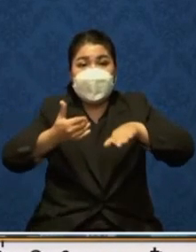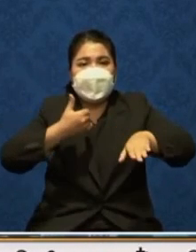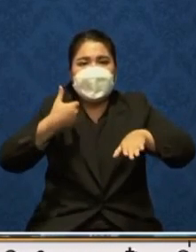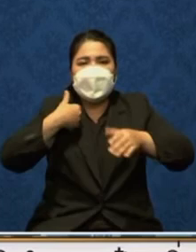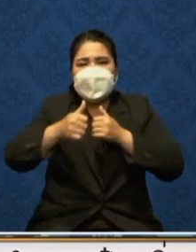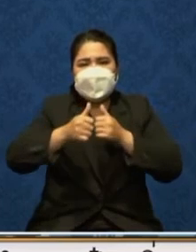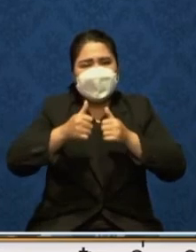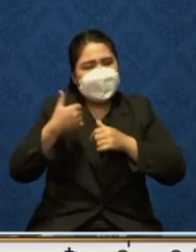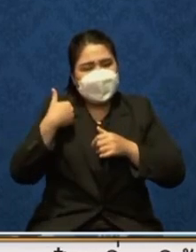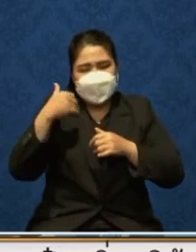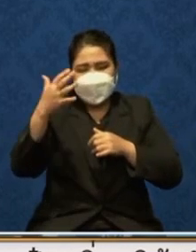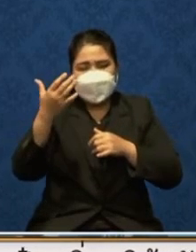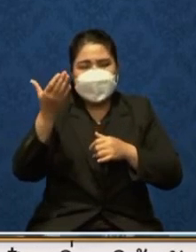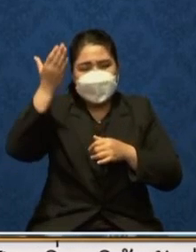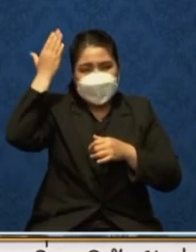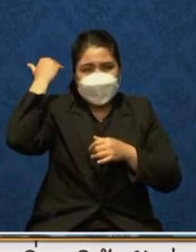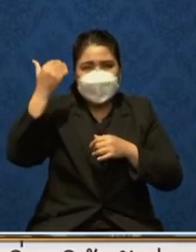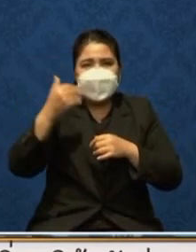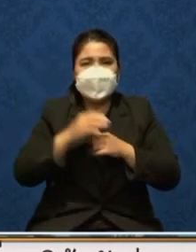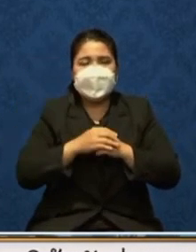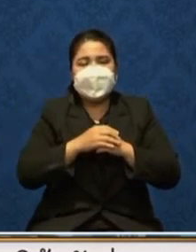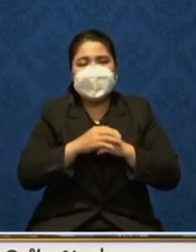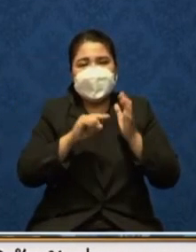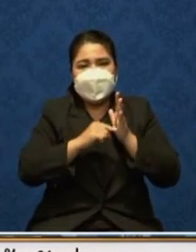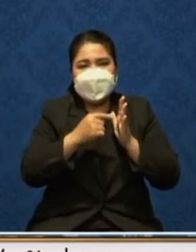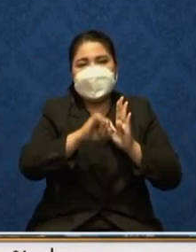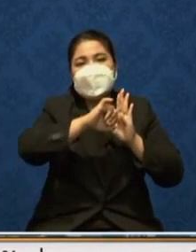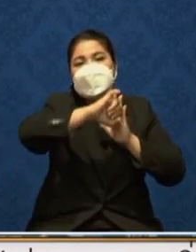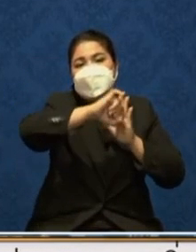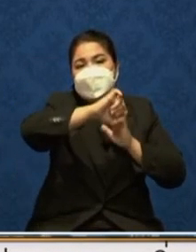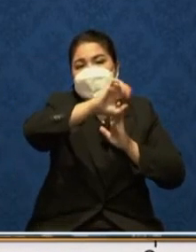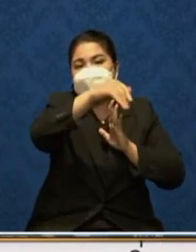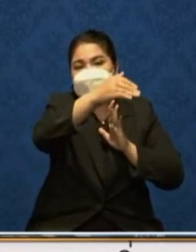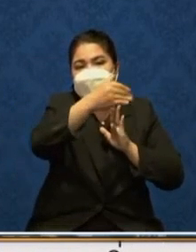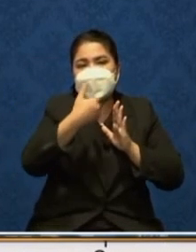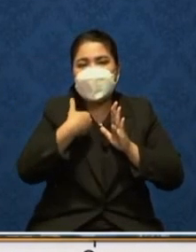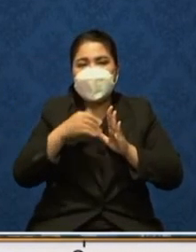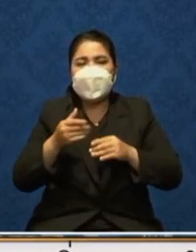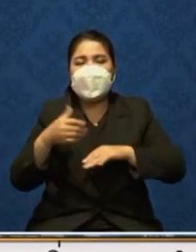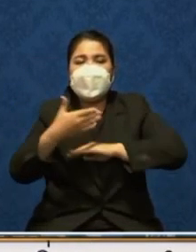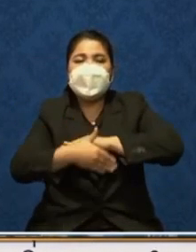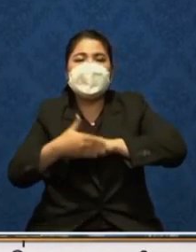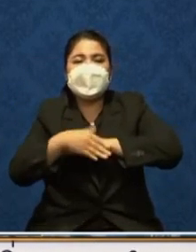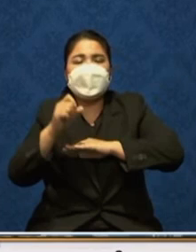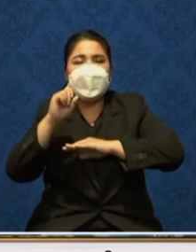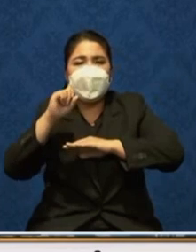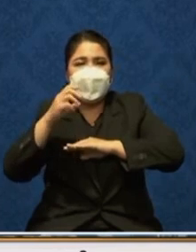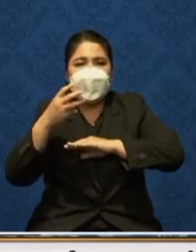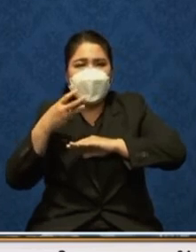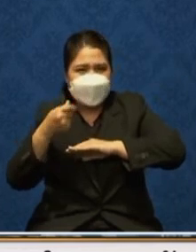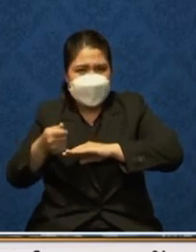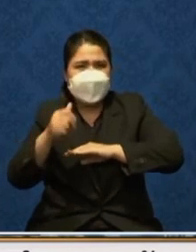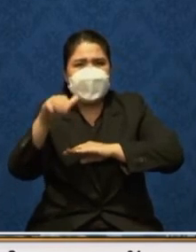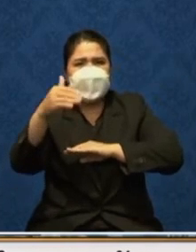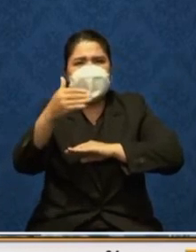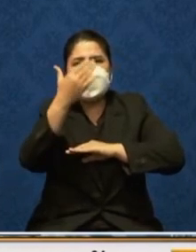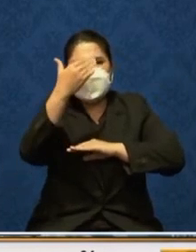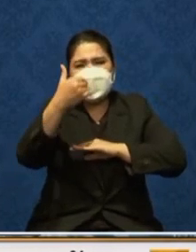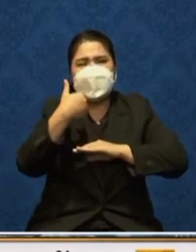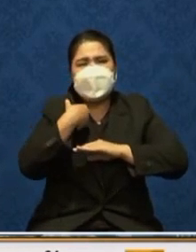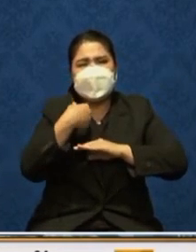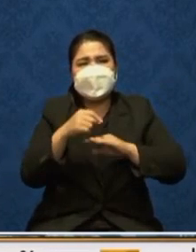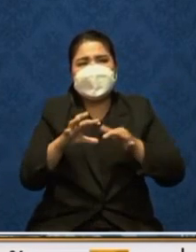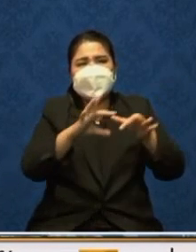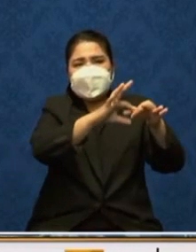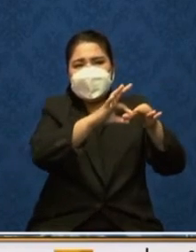มาดีแล้วทำเพื่ส่วนล่วมต้ไปเชยให่ ก่อน ต้เนลฟความเรวสูงก่อนก็ถามวาระทำไมปัจุบนถึงเน้ไปเชอมจีนก่อน เชื่อม EEC ก่อนคร